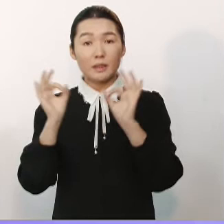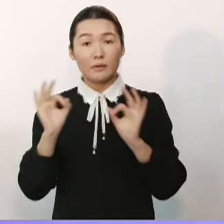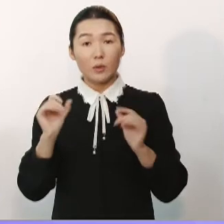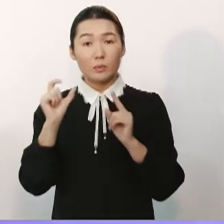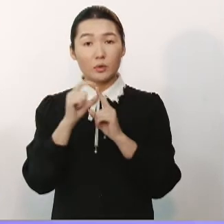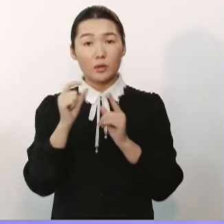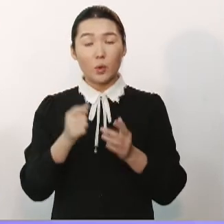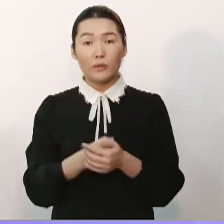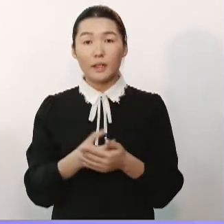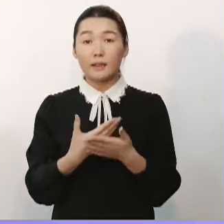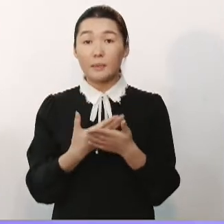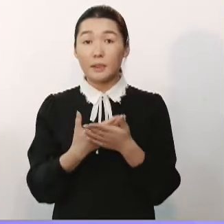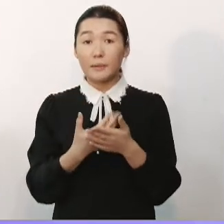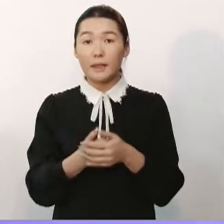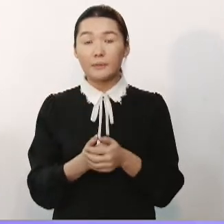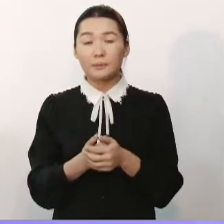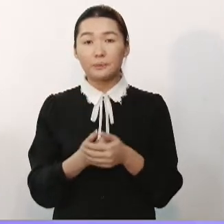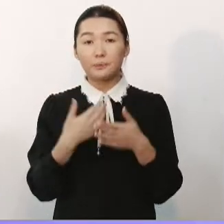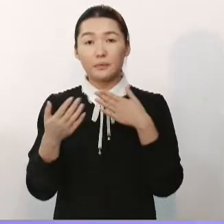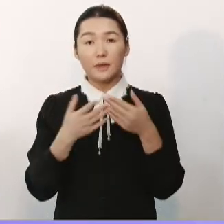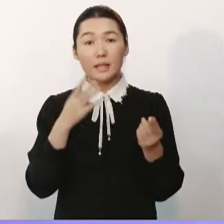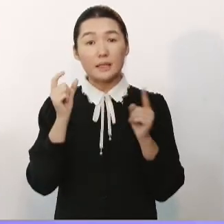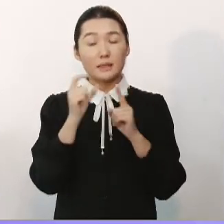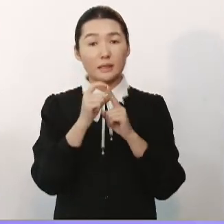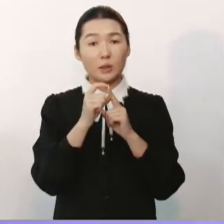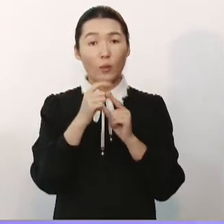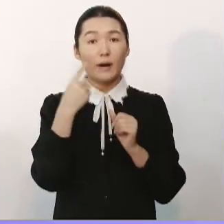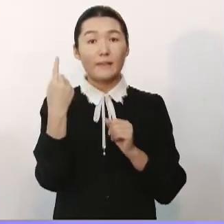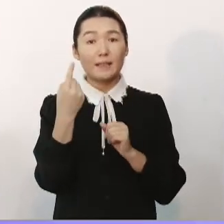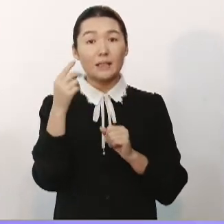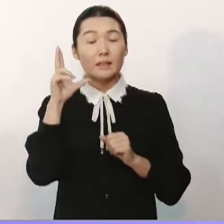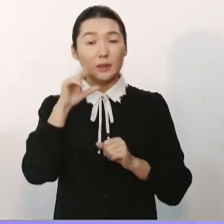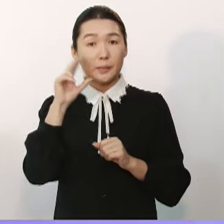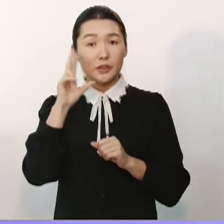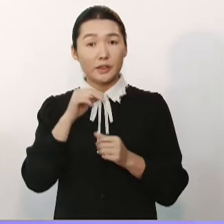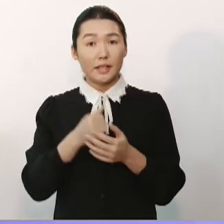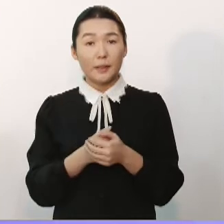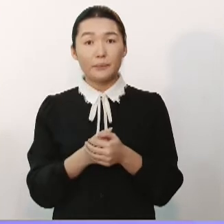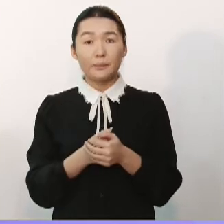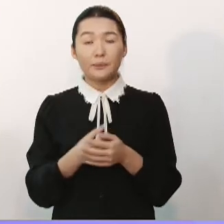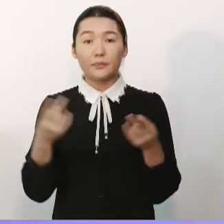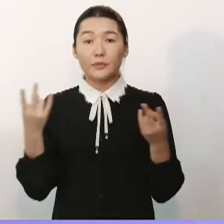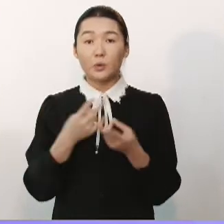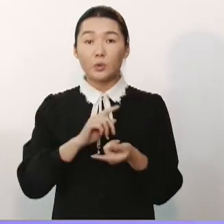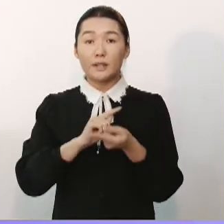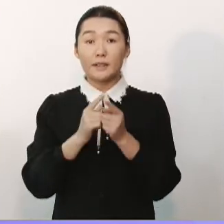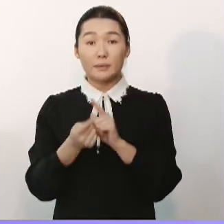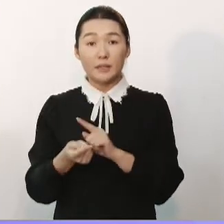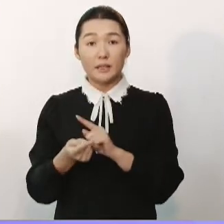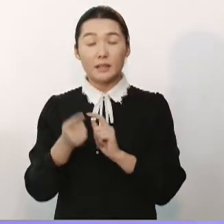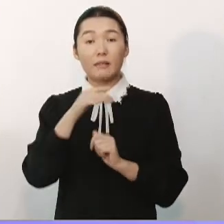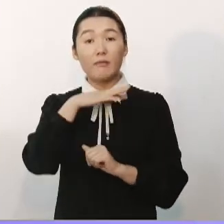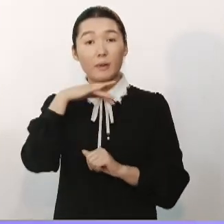слова. Например, если слово стоит в единственном числе, нужно изменить его